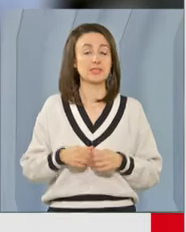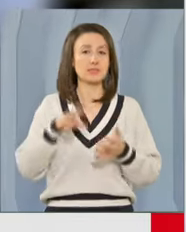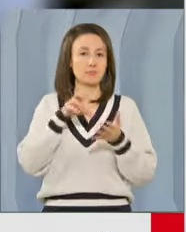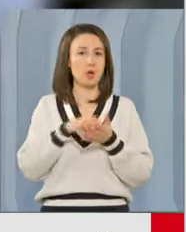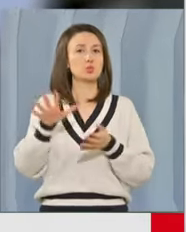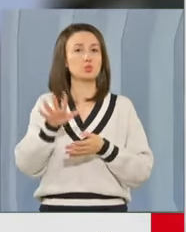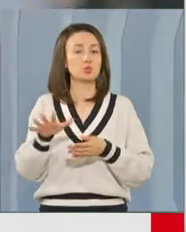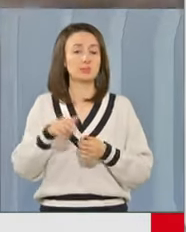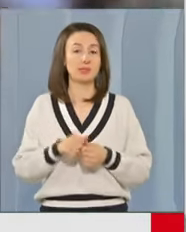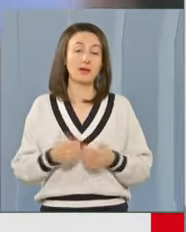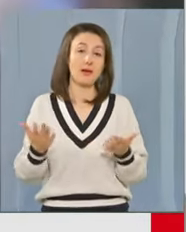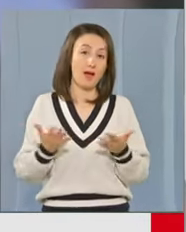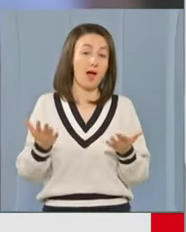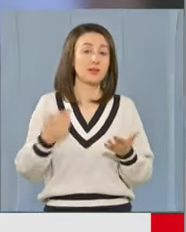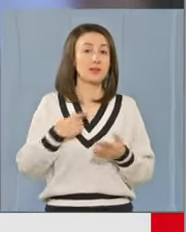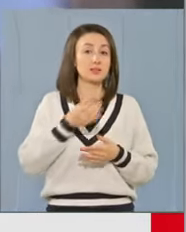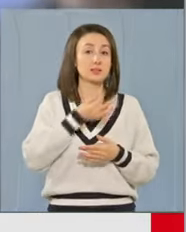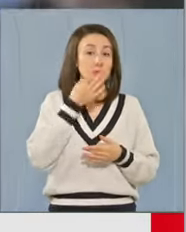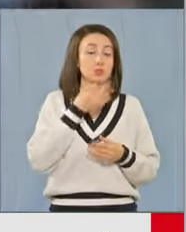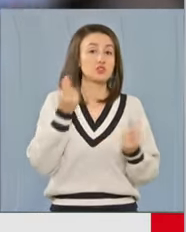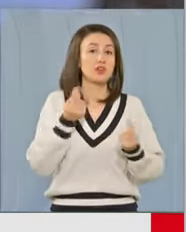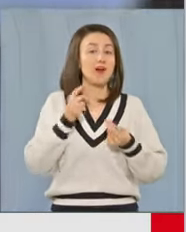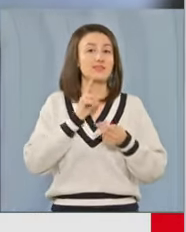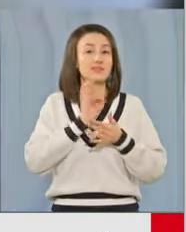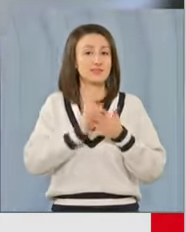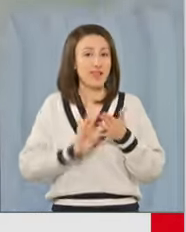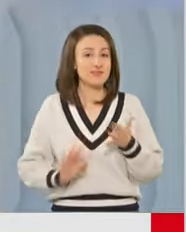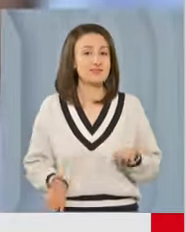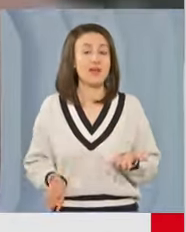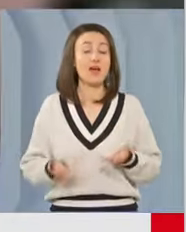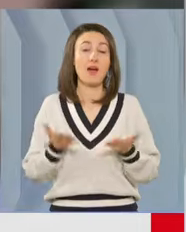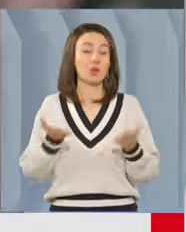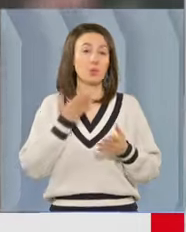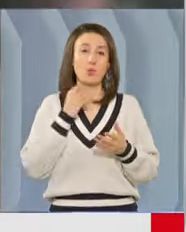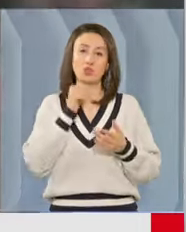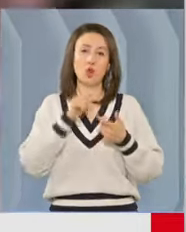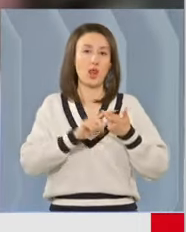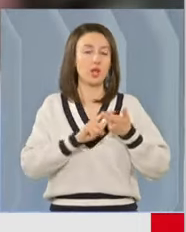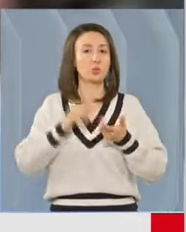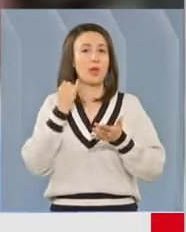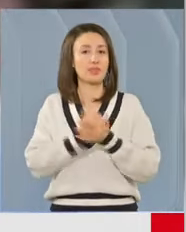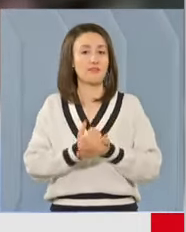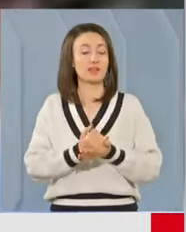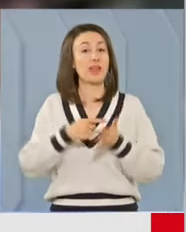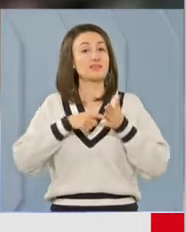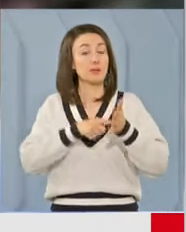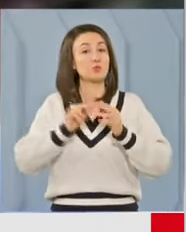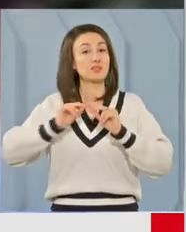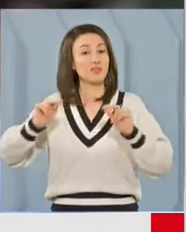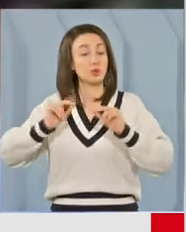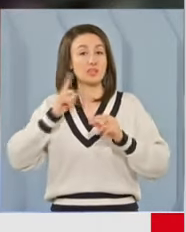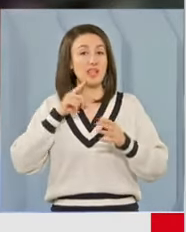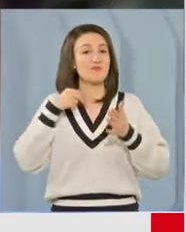public românesc care recită anumite Texte care nu au nicio legătură cu realitatea de exemplu suntem sfătuiți să